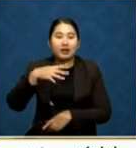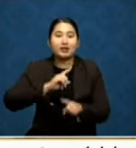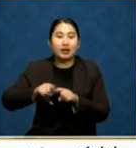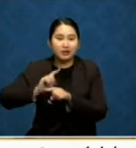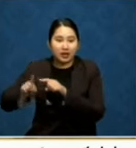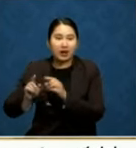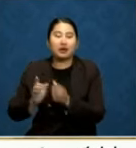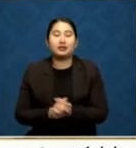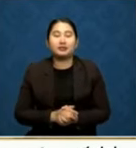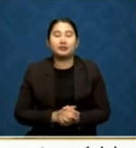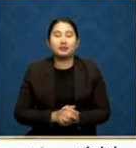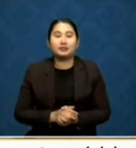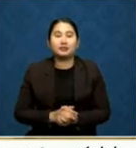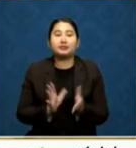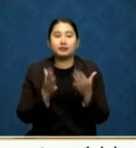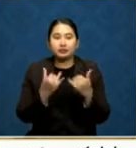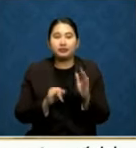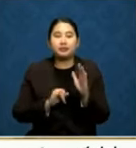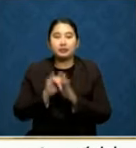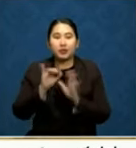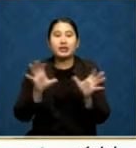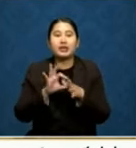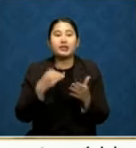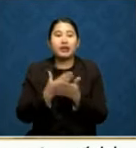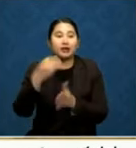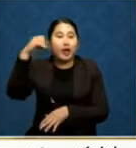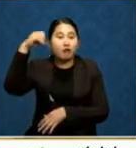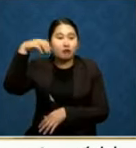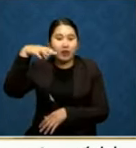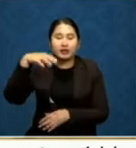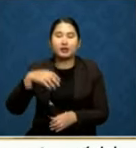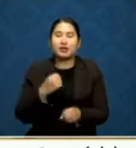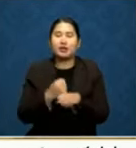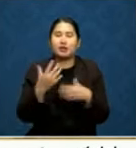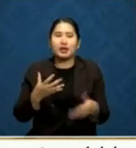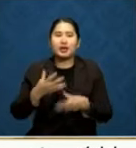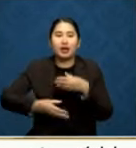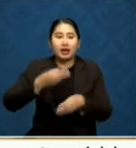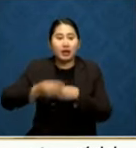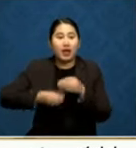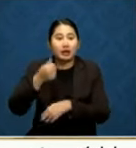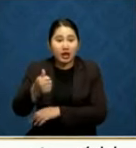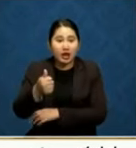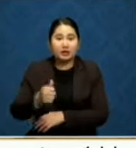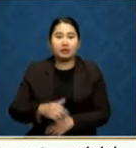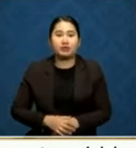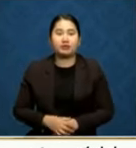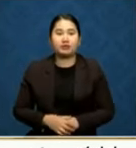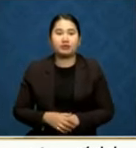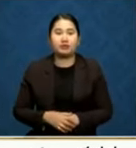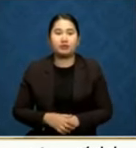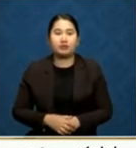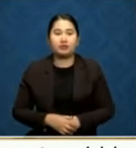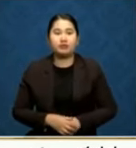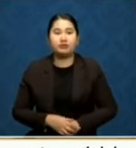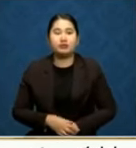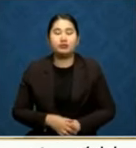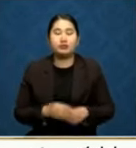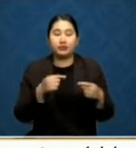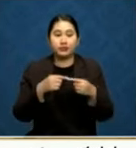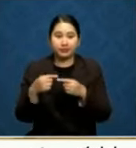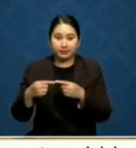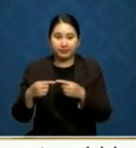ทํานะครับ อนนี้ก็ผู้กับเรื่องขค่าไฟด้วยทำไมเราจะขายคอยใราาที่เราซ้อไม่ได้ใช่ไครับ ก่อนจ